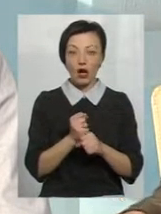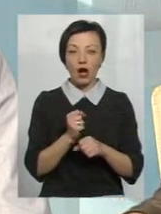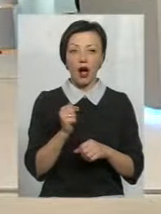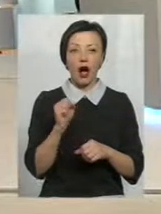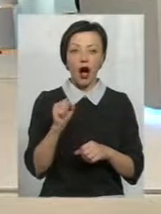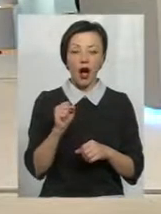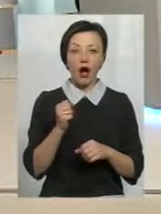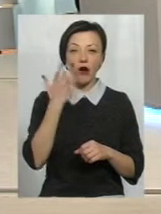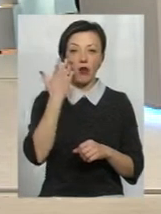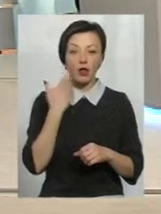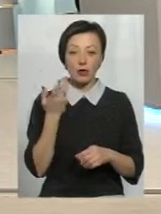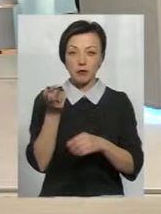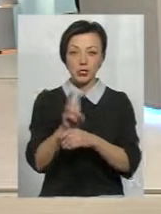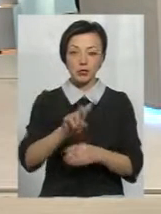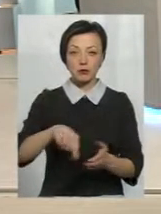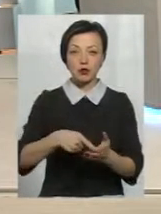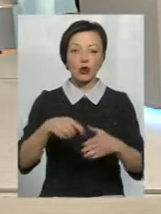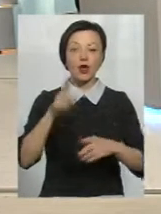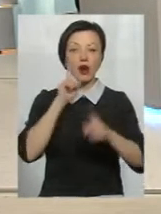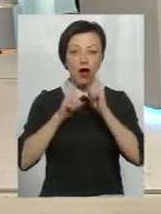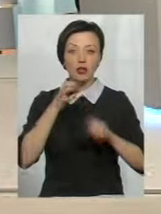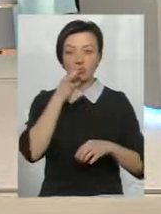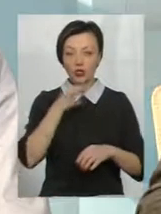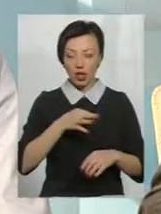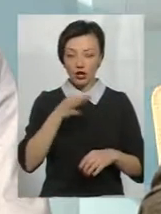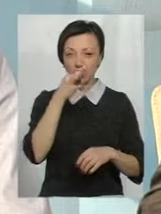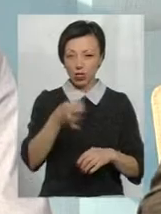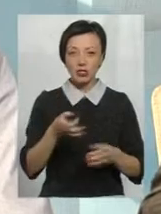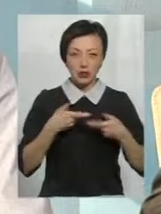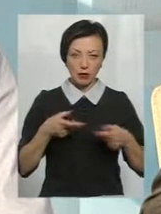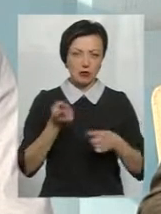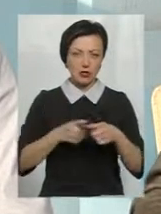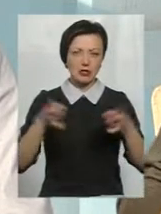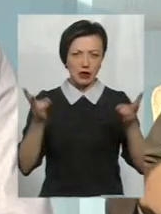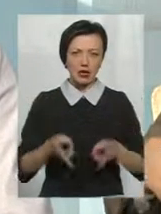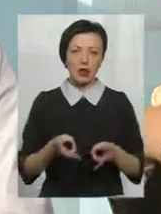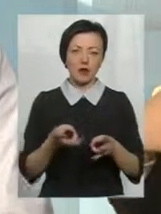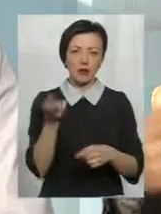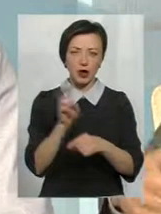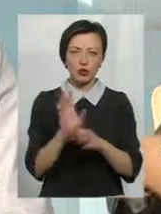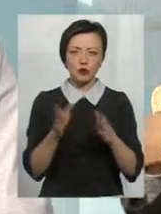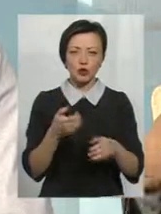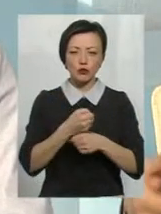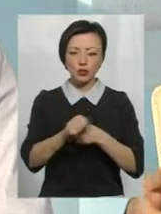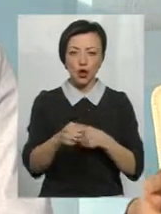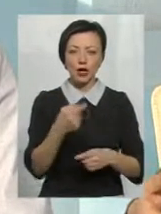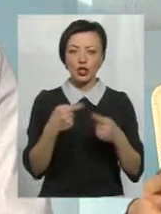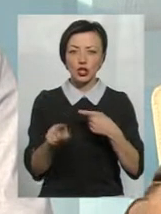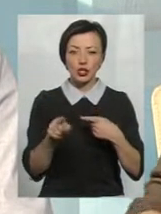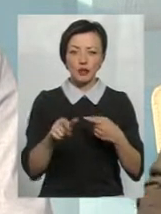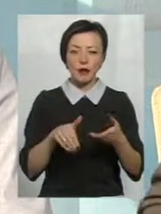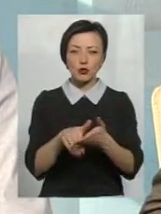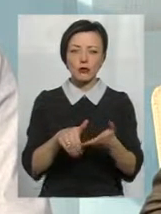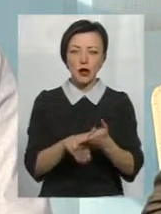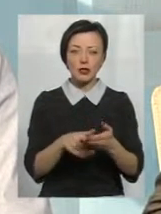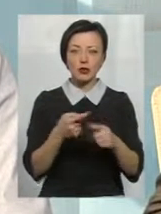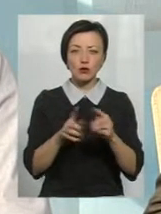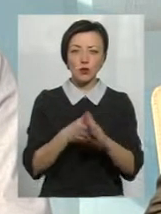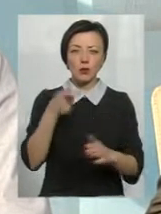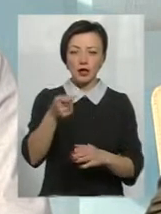Тобто це ти коли прийдеш до міської ради і скажеш, що нам це дійсно треба, що ти прийдеш і будеш спонукати вже іншими інструментами і цю